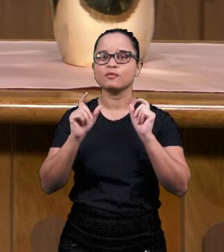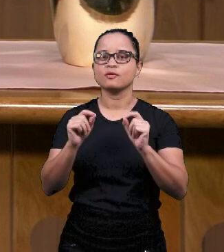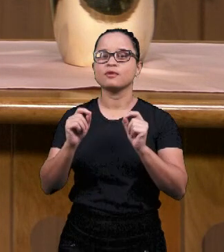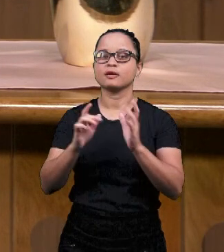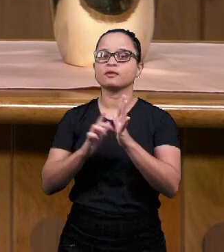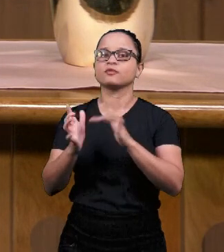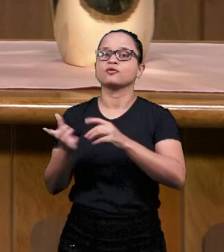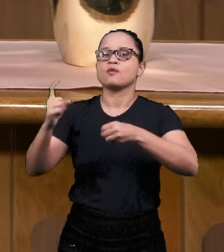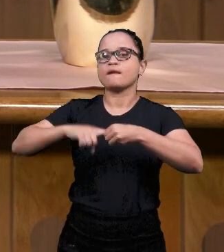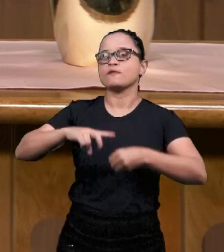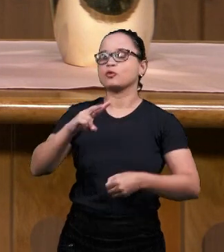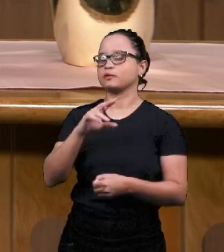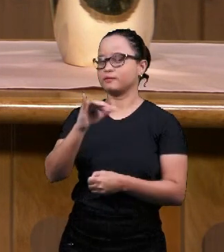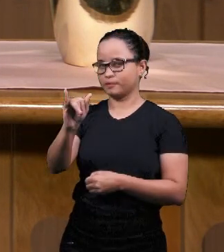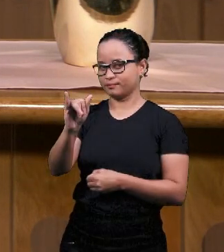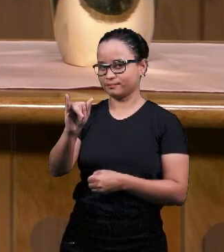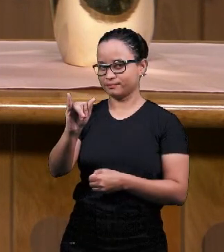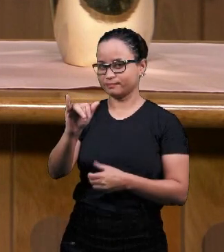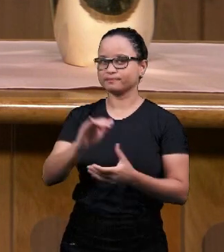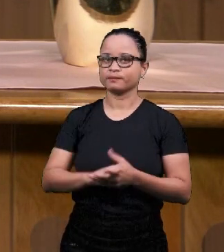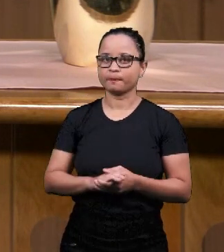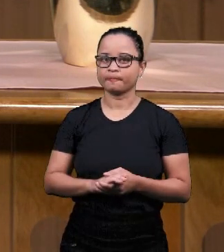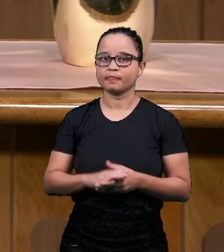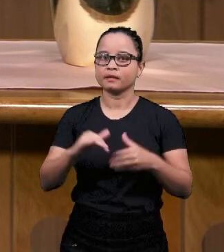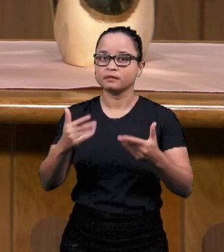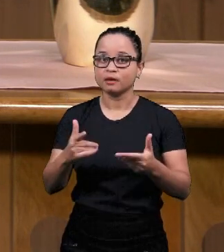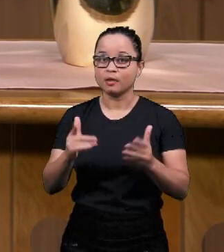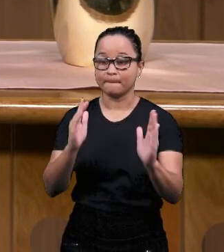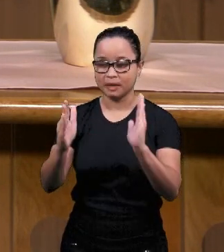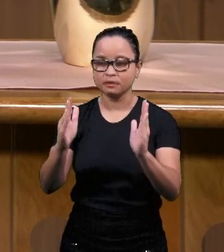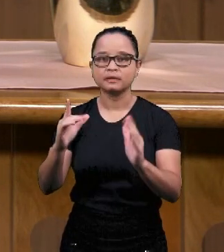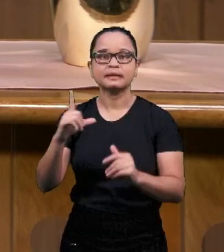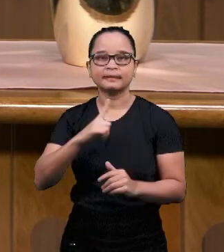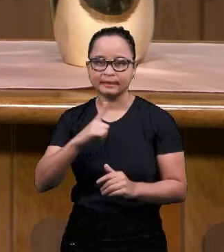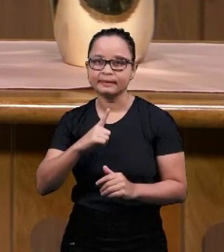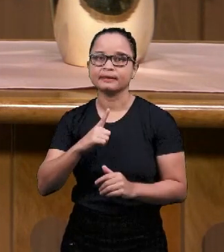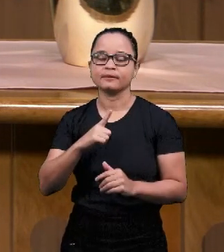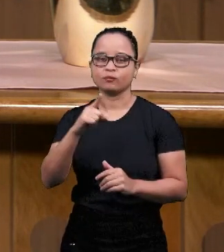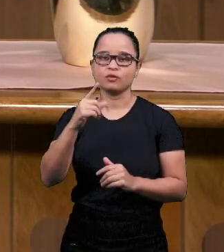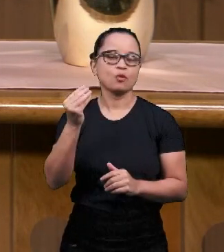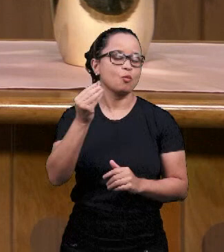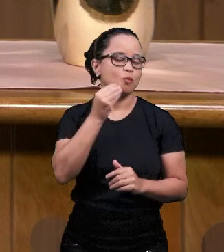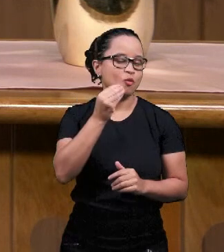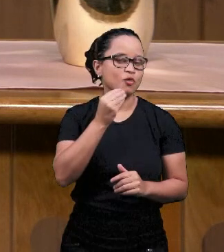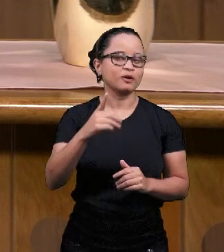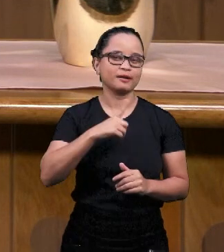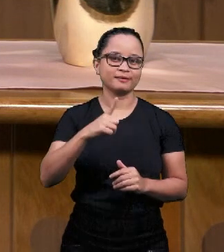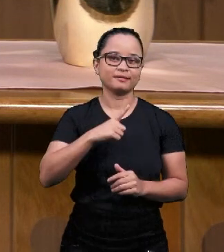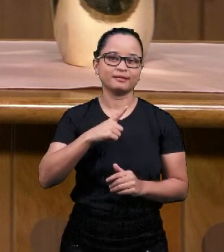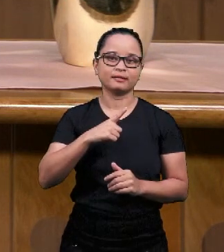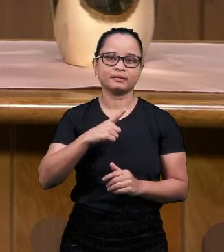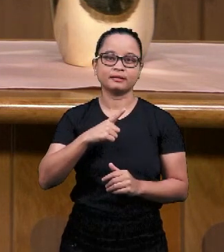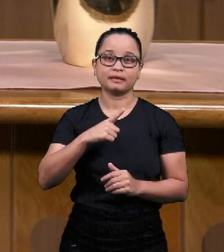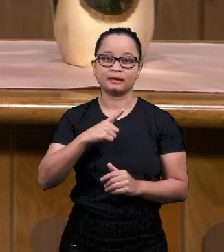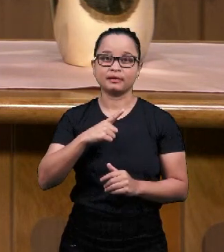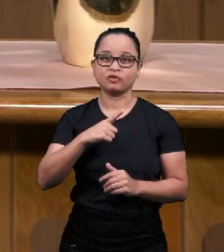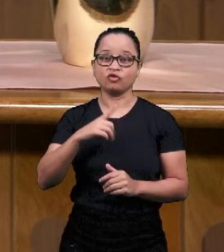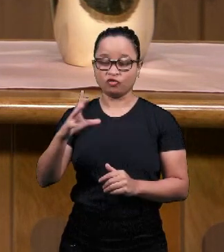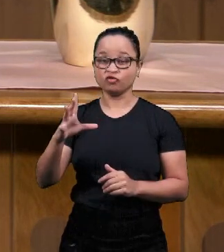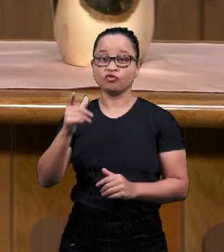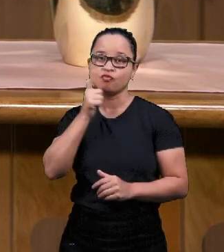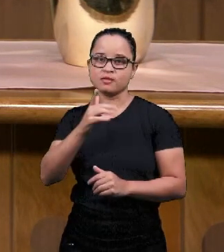дни, предшествующие восхищению Церкви. И пока еще есть время, у тебя